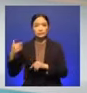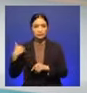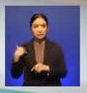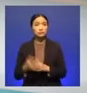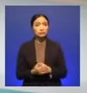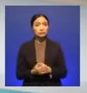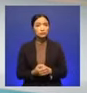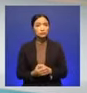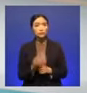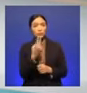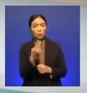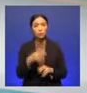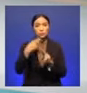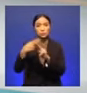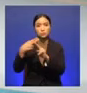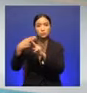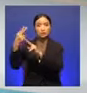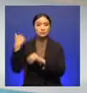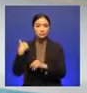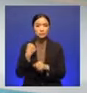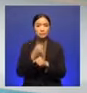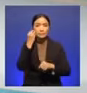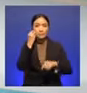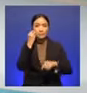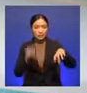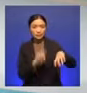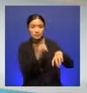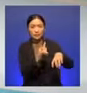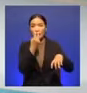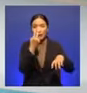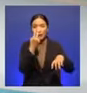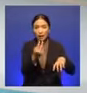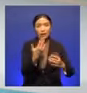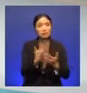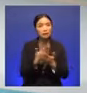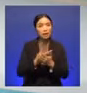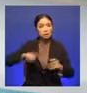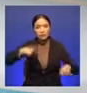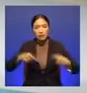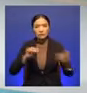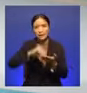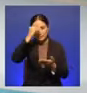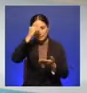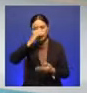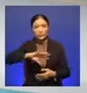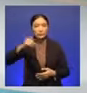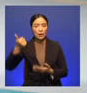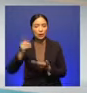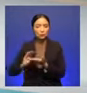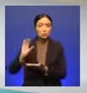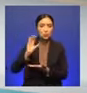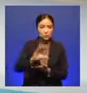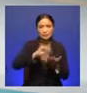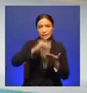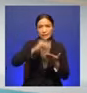เราอาจจะเรียกว่าตัวทวีคูณก็คือทำเรื่องบ้านเรื่องเดียวนะแต่เราจะเห็นไหมฮะค่าใช้จ่ายด้านการศึกษาดีขึ้นคือลงทุนในด้านการศึกษ